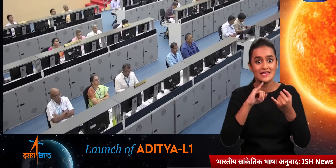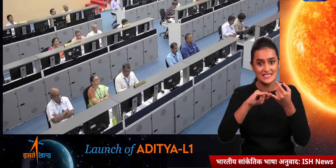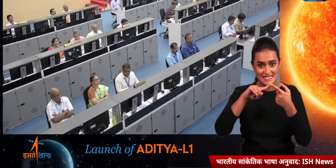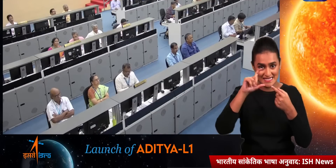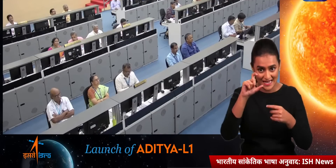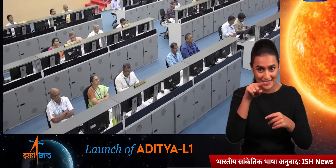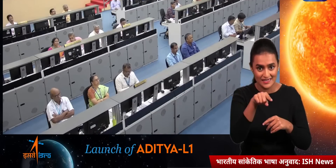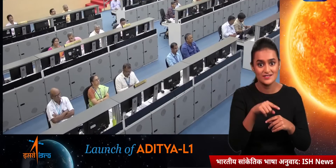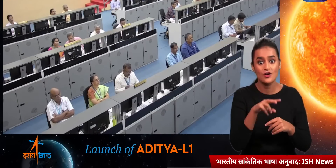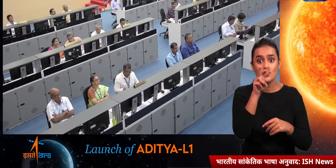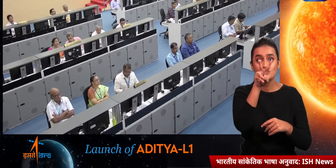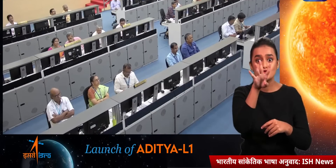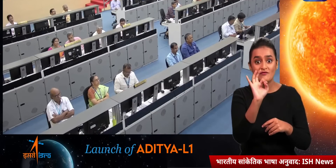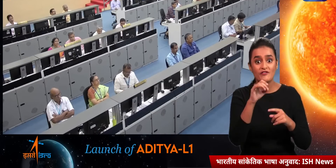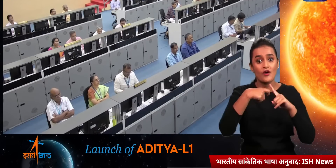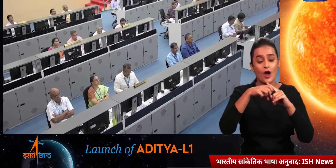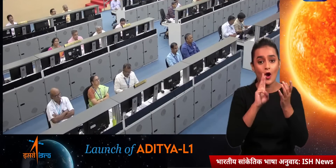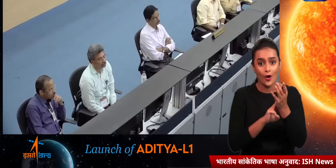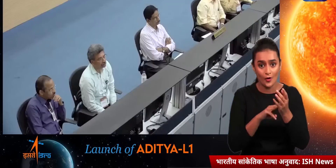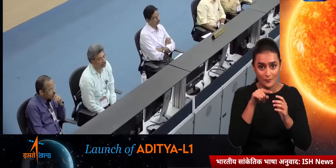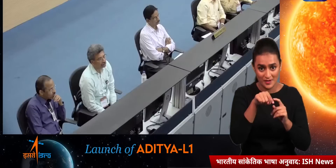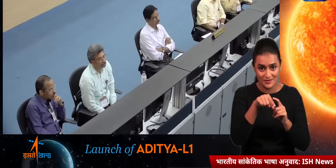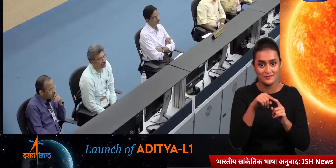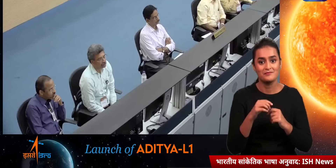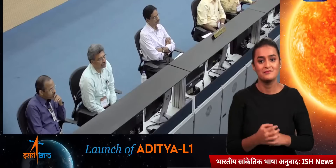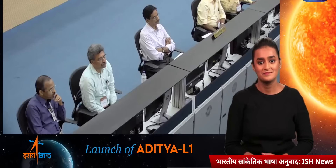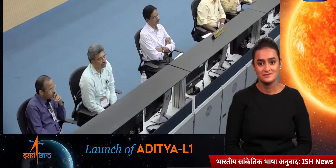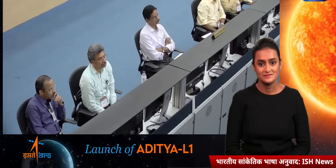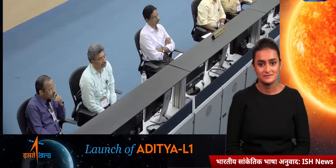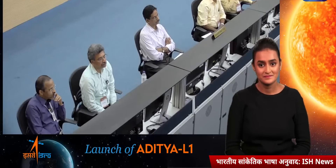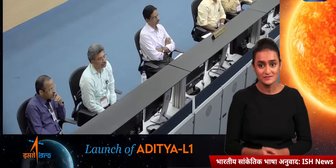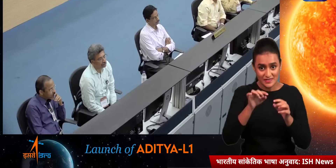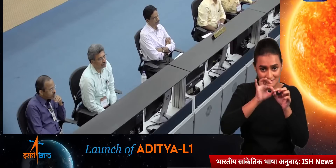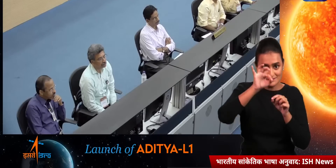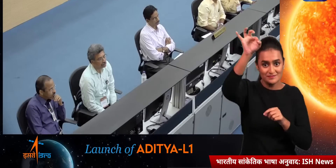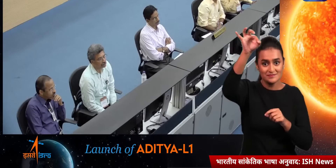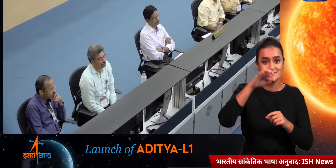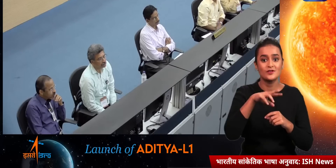यह 240 किलोन्यूटन का प्रणोद उत्पन्न करेगा।